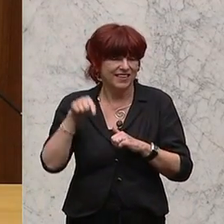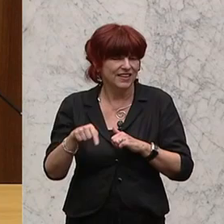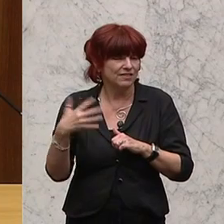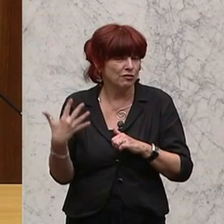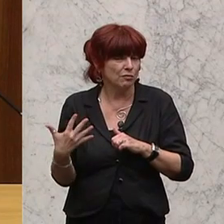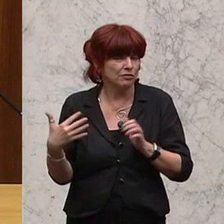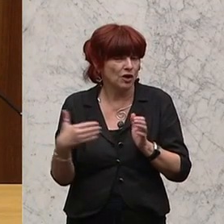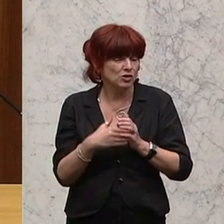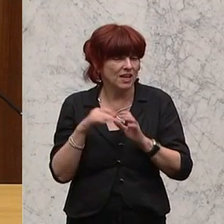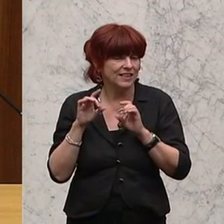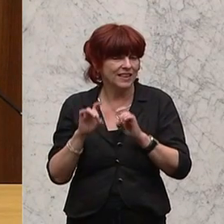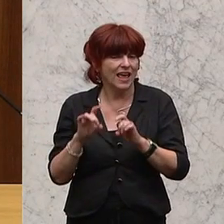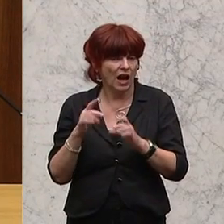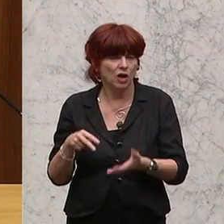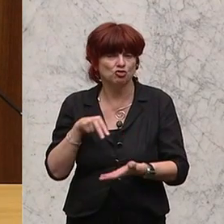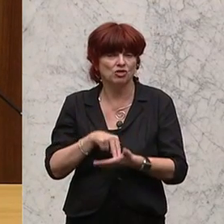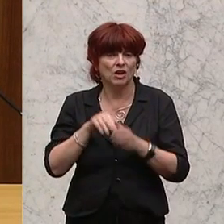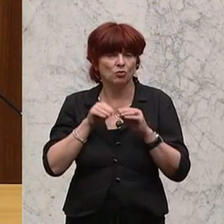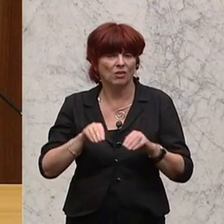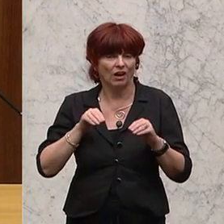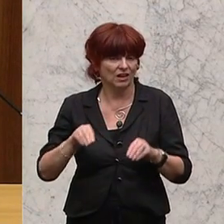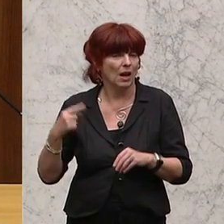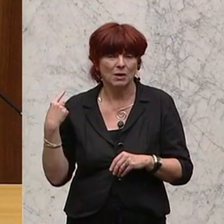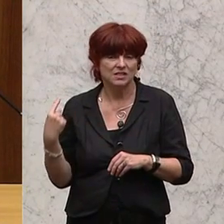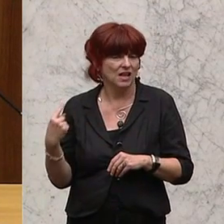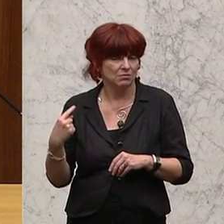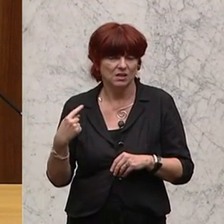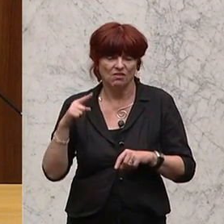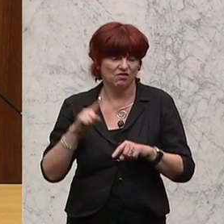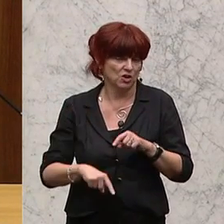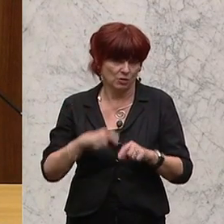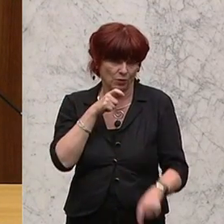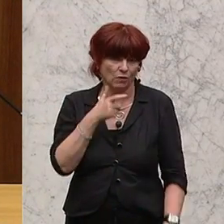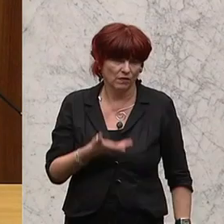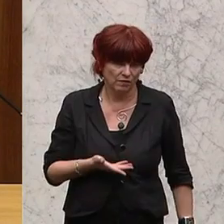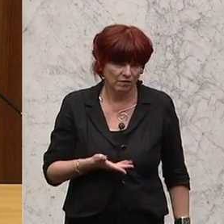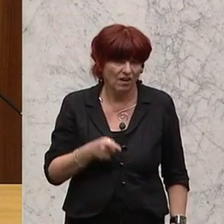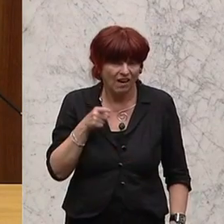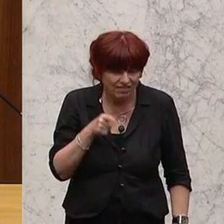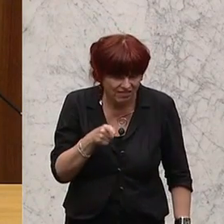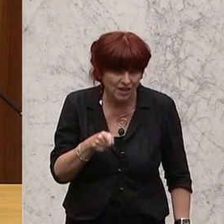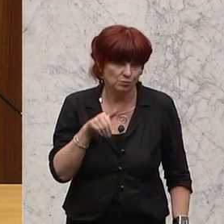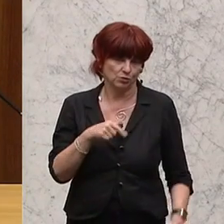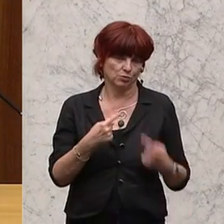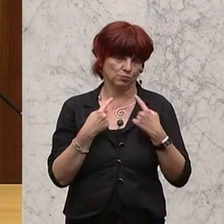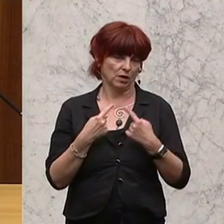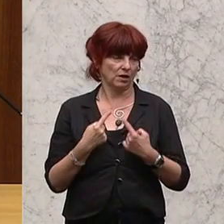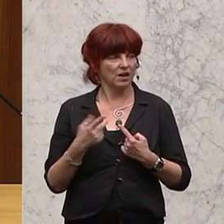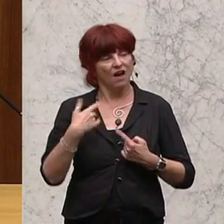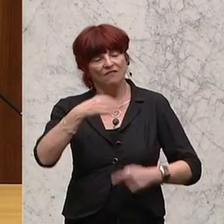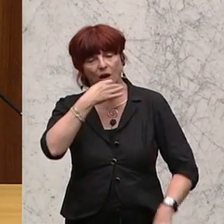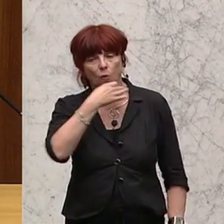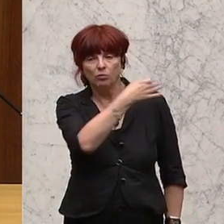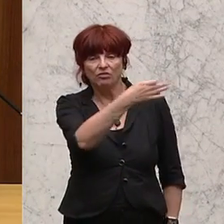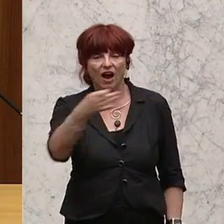stehen vor der Klasse und haben dort gar nichts verloren. Und das ist das Problem, über das wir sprechen müssen. Es hat eine Umfrage gegeben